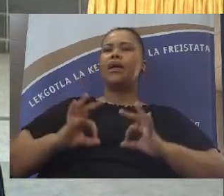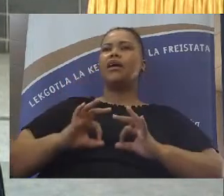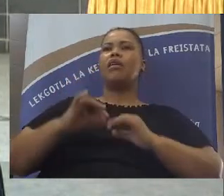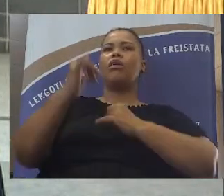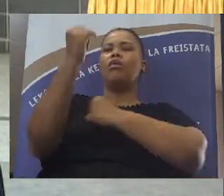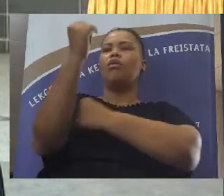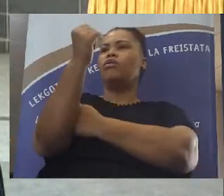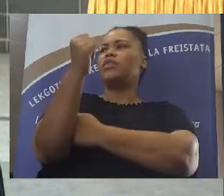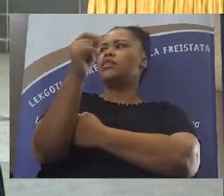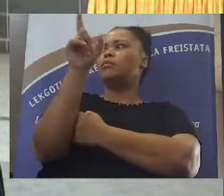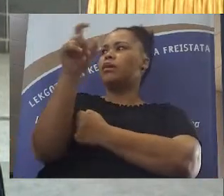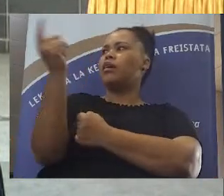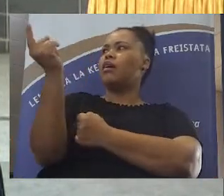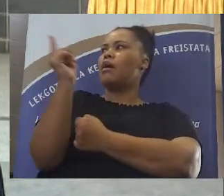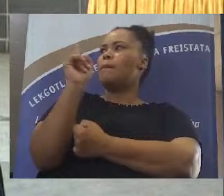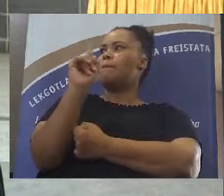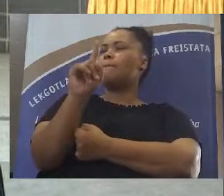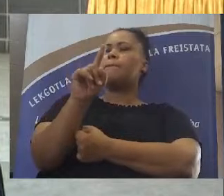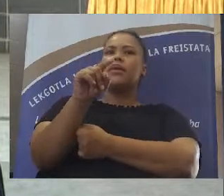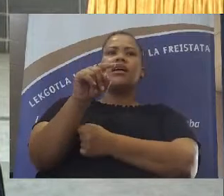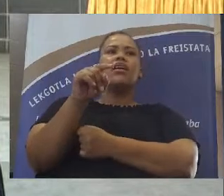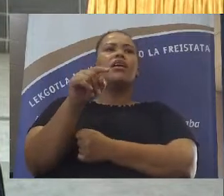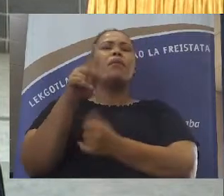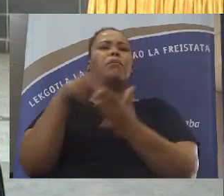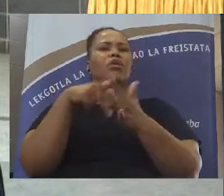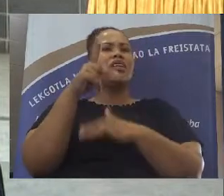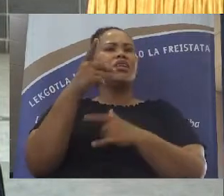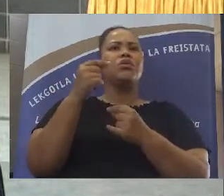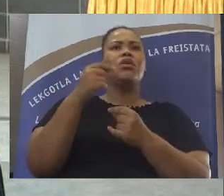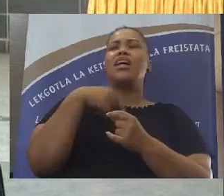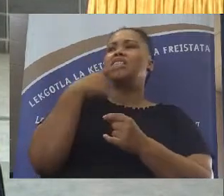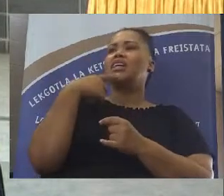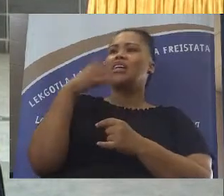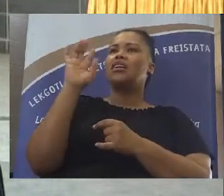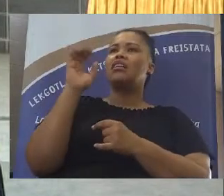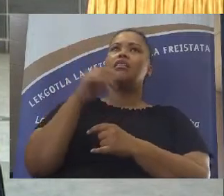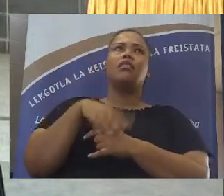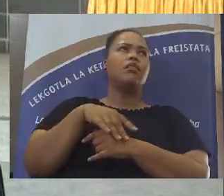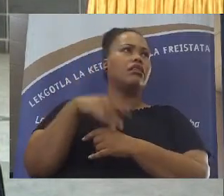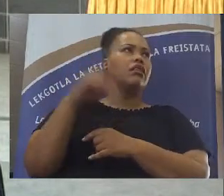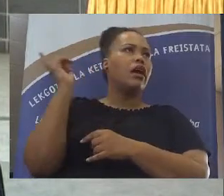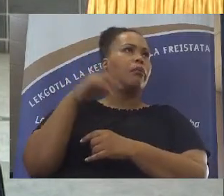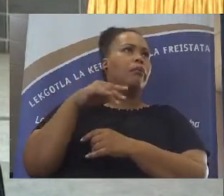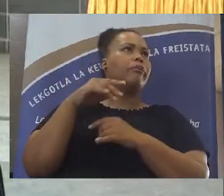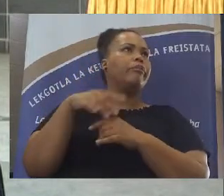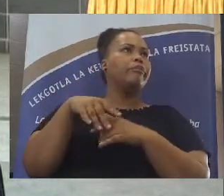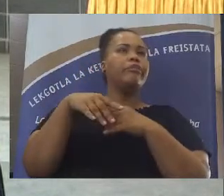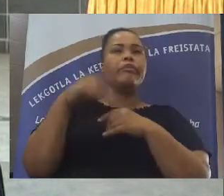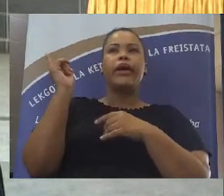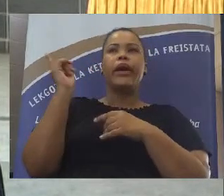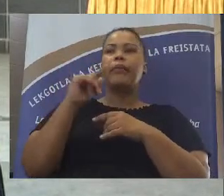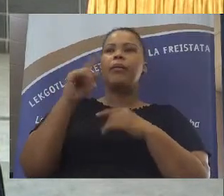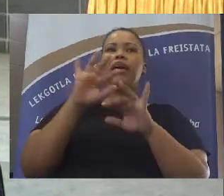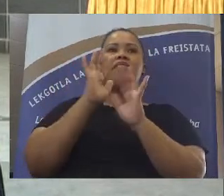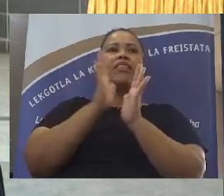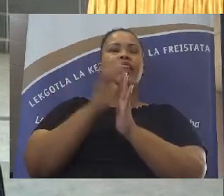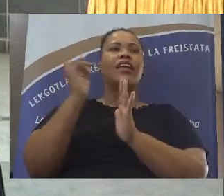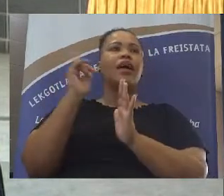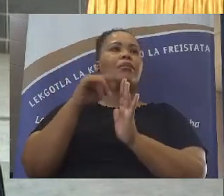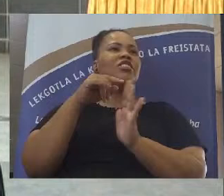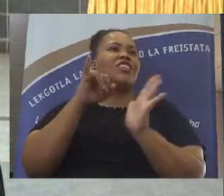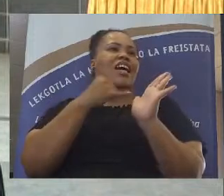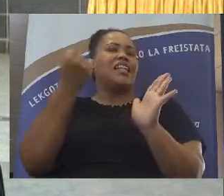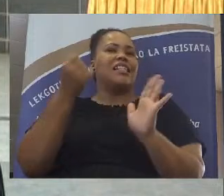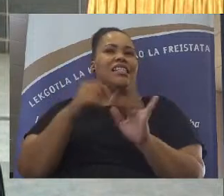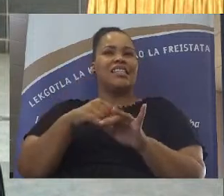kom wat eintlik net daar eindig. Ek het hulle 'n manier wat ek sê, as hulle alweer hier moet 'n roadshow. Want vir my lyk dit als wat roadshows. Laas keer